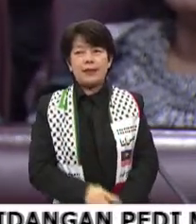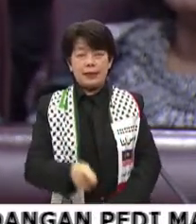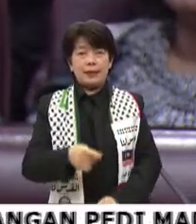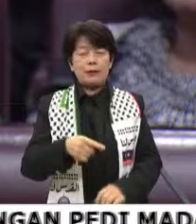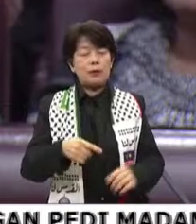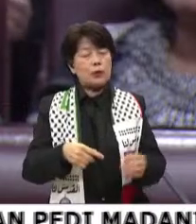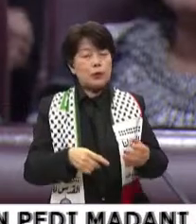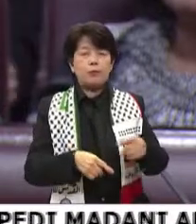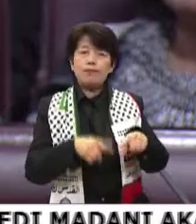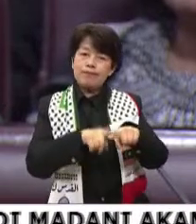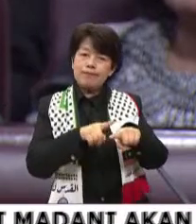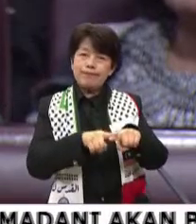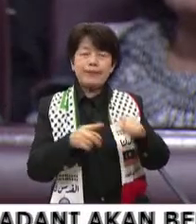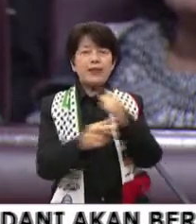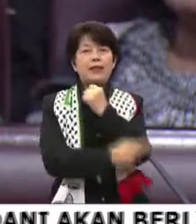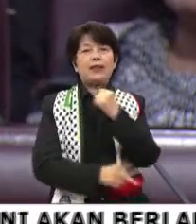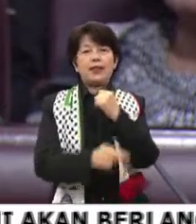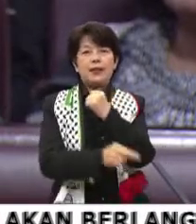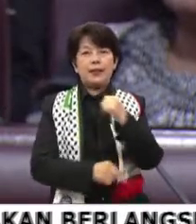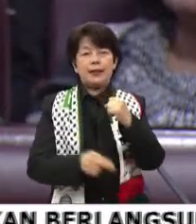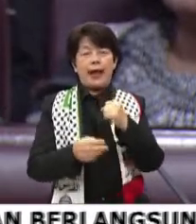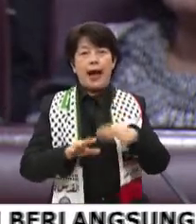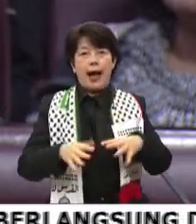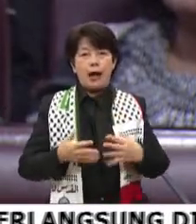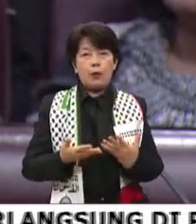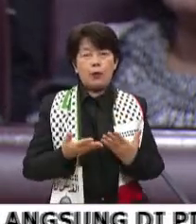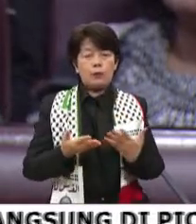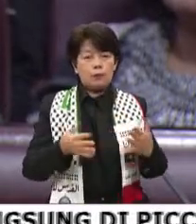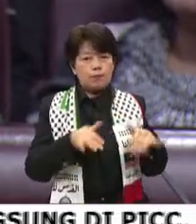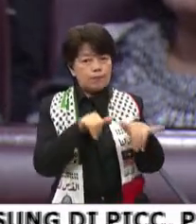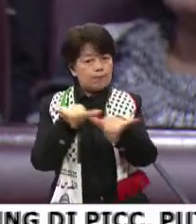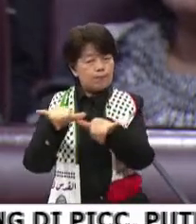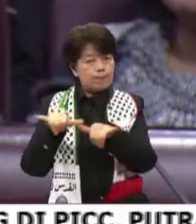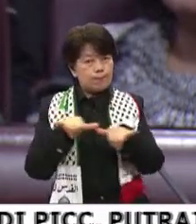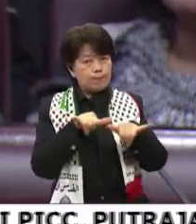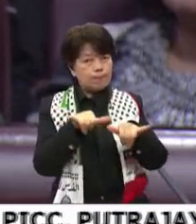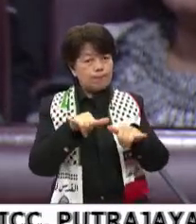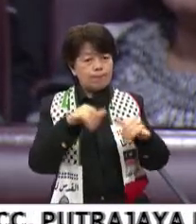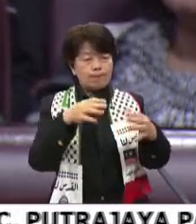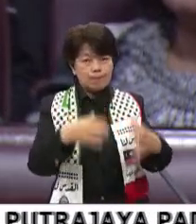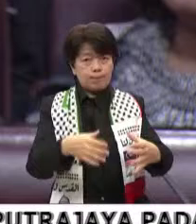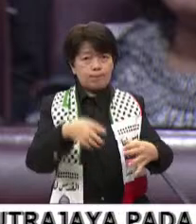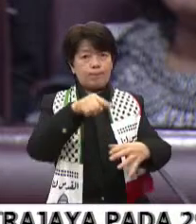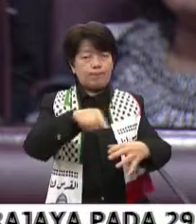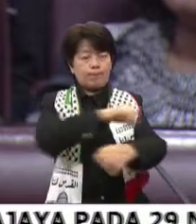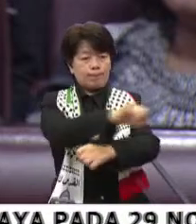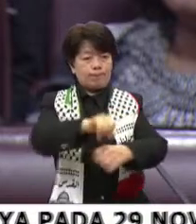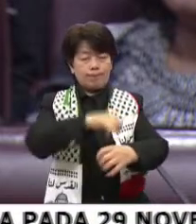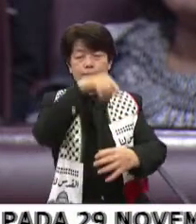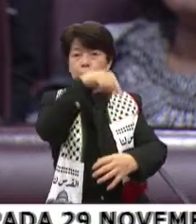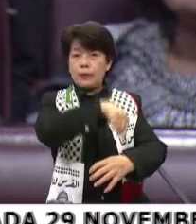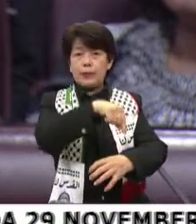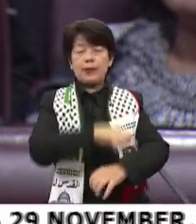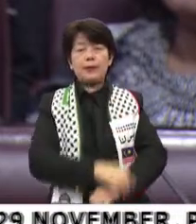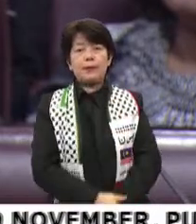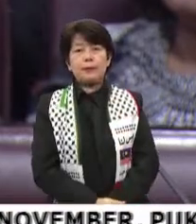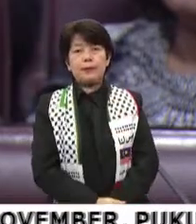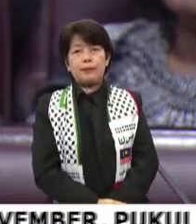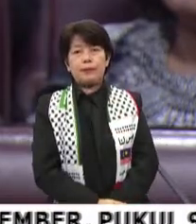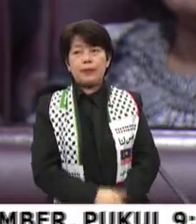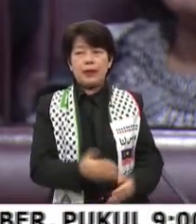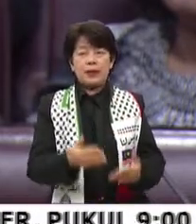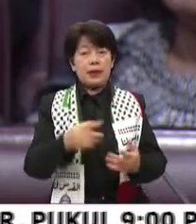an negeri untuk menaik taraf ekosistem Pelabuhan itu sendiri sudah pastinya kerajaan persekutuan akan membantu ya